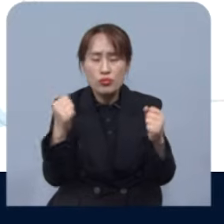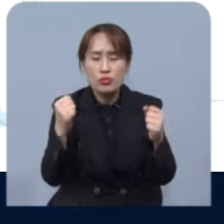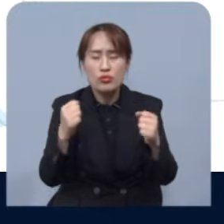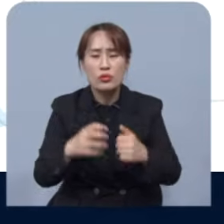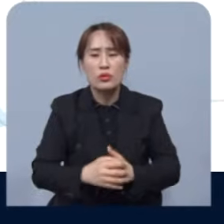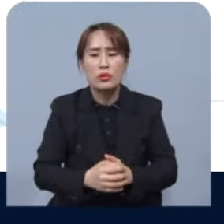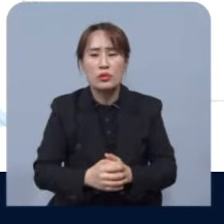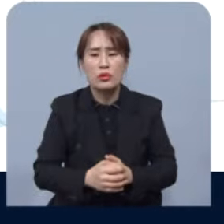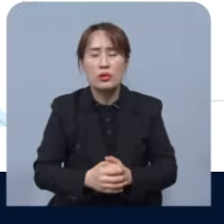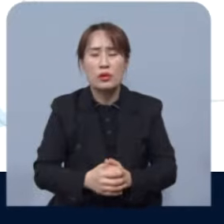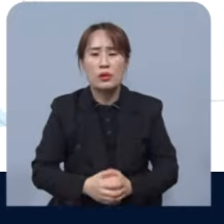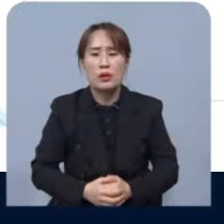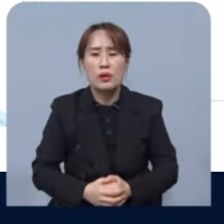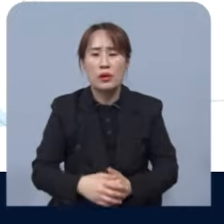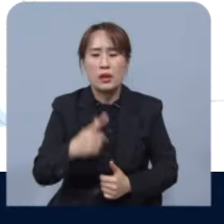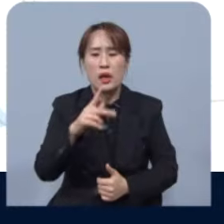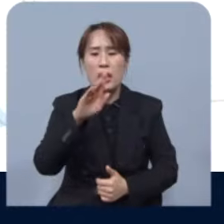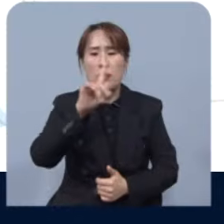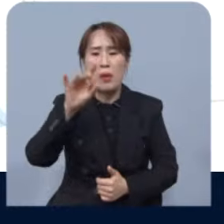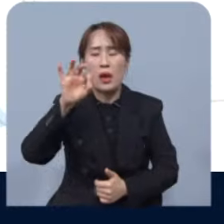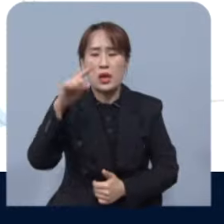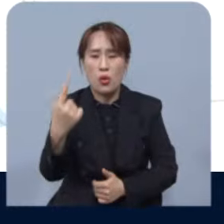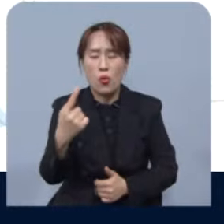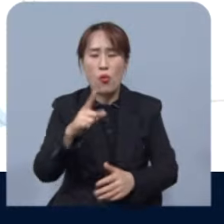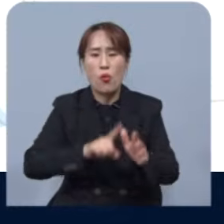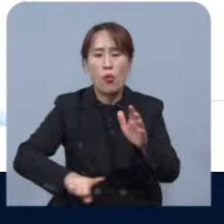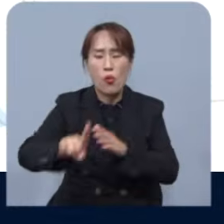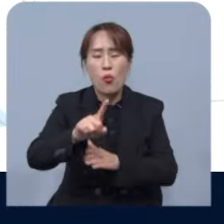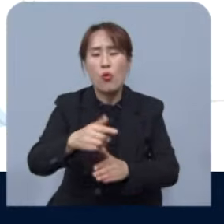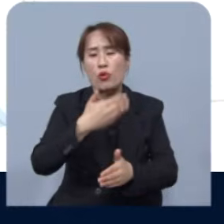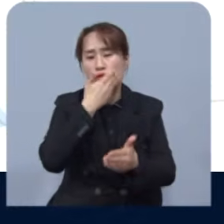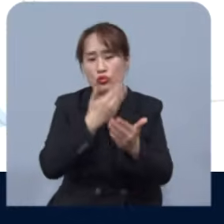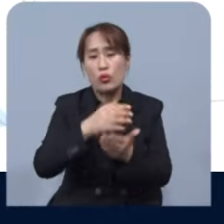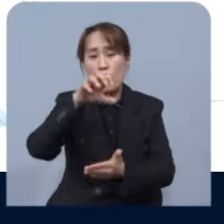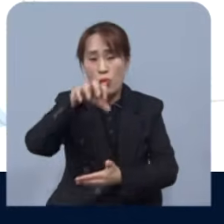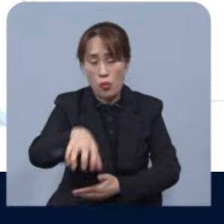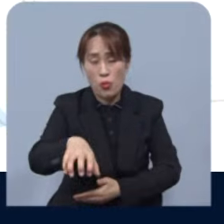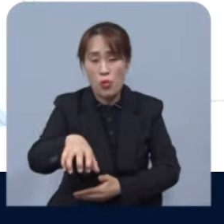충청북도가 K바이오를 선도할 핵심